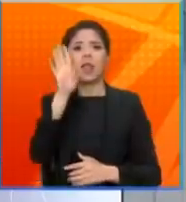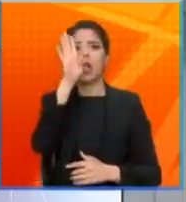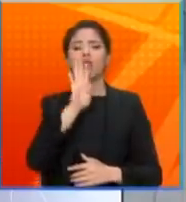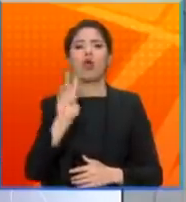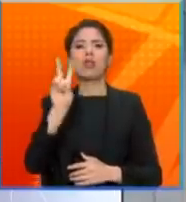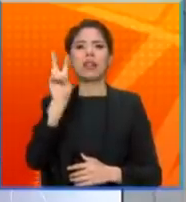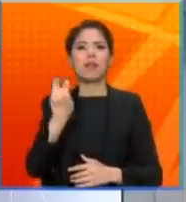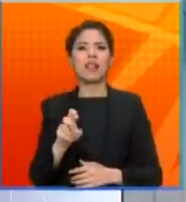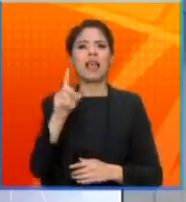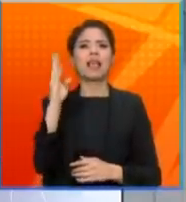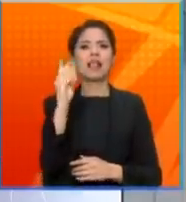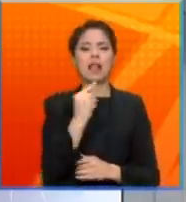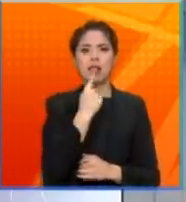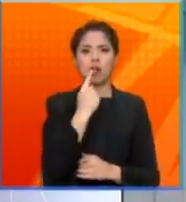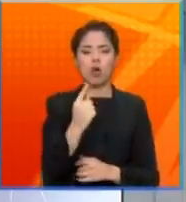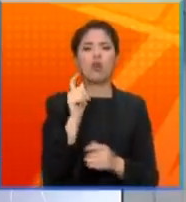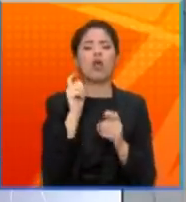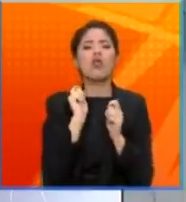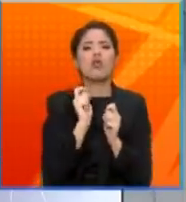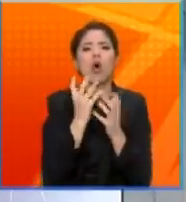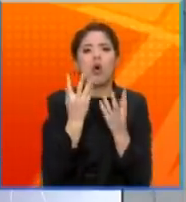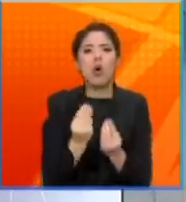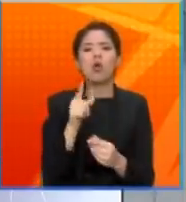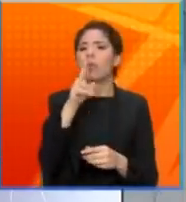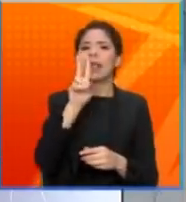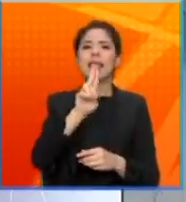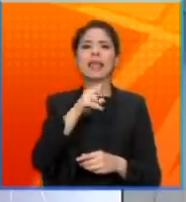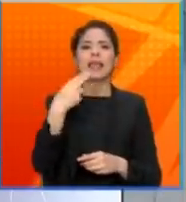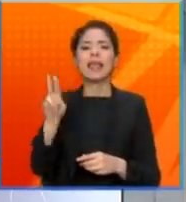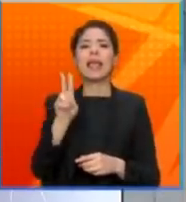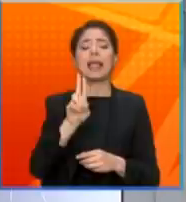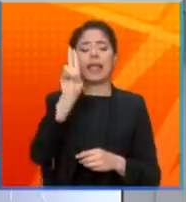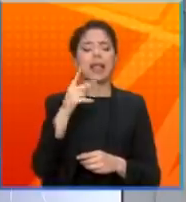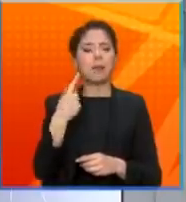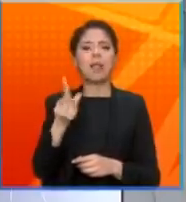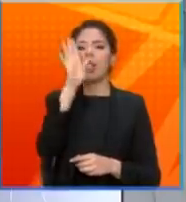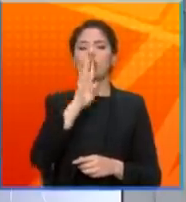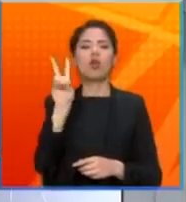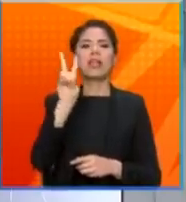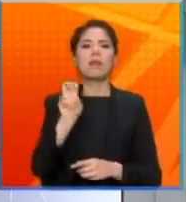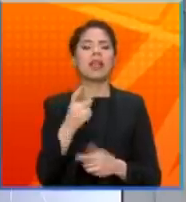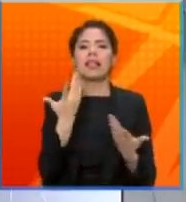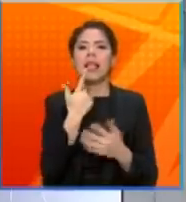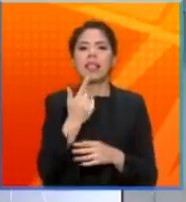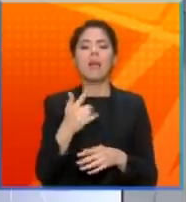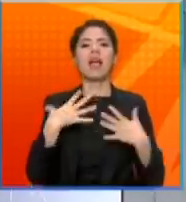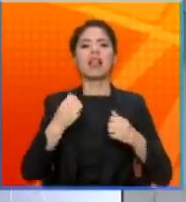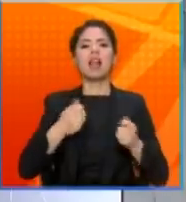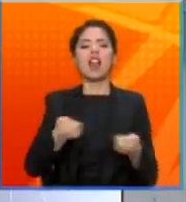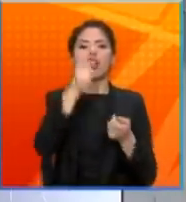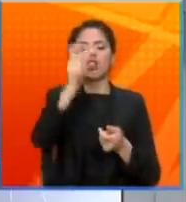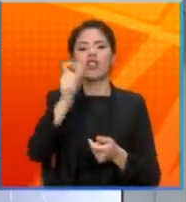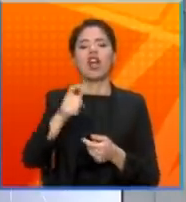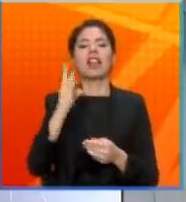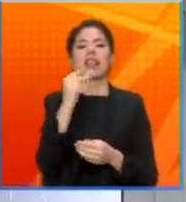7.428 sayısını verdiği an zorlandı. Neydi bu 7.428? Bugüne kadar bu musibetin bulaştığı sağlık çalışanlarının